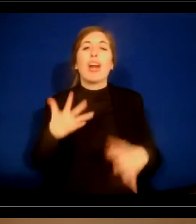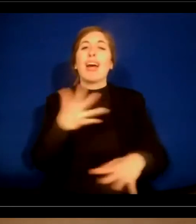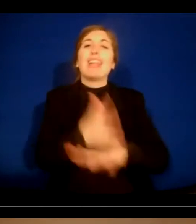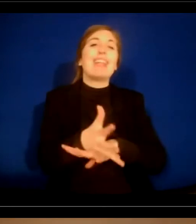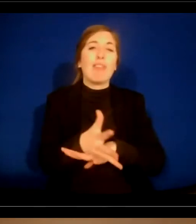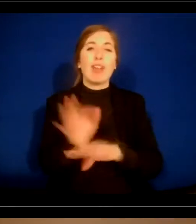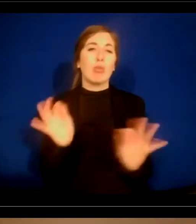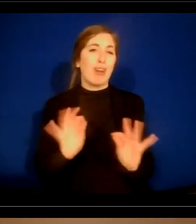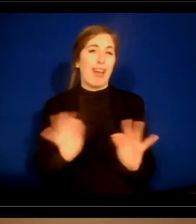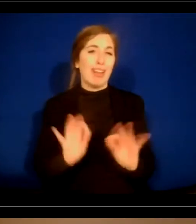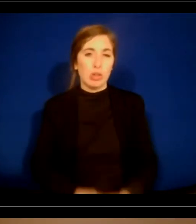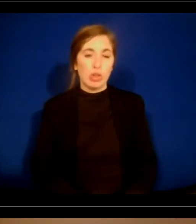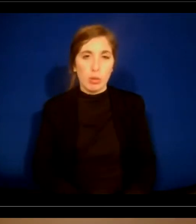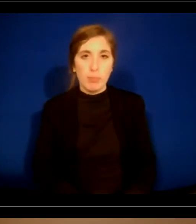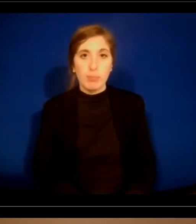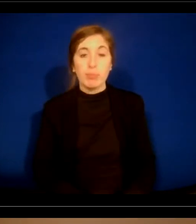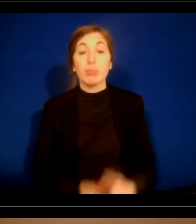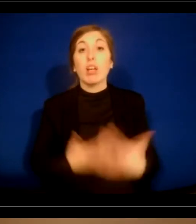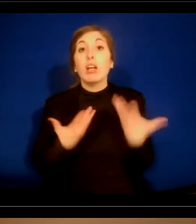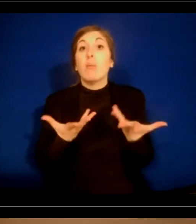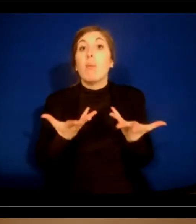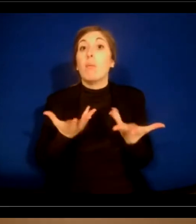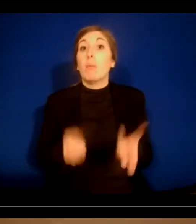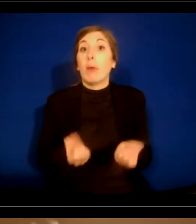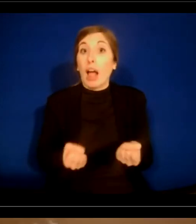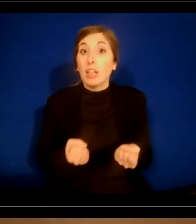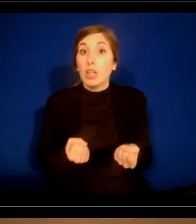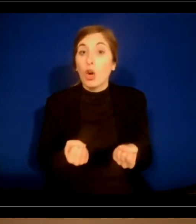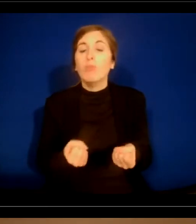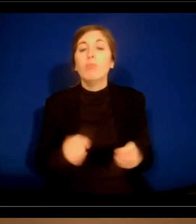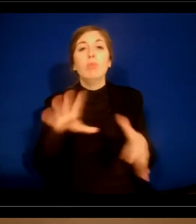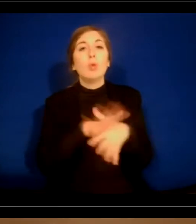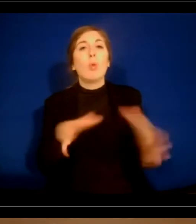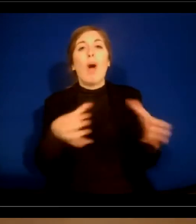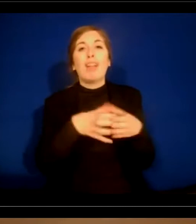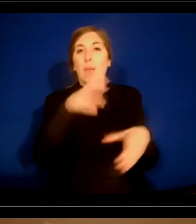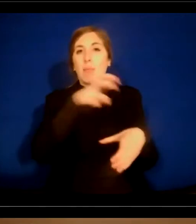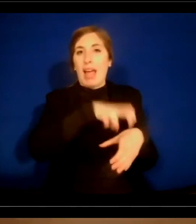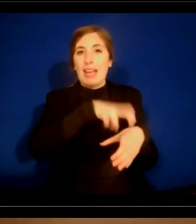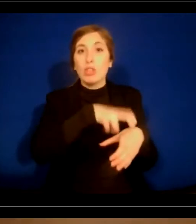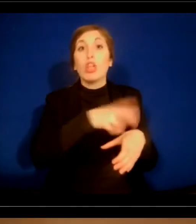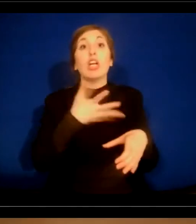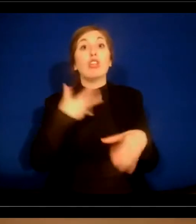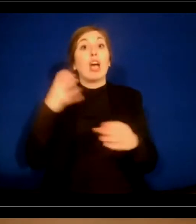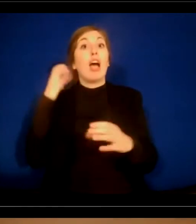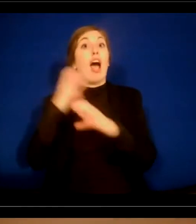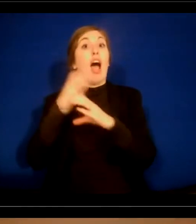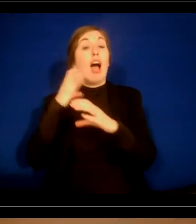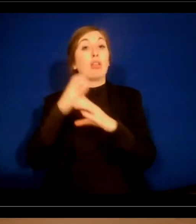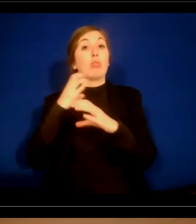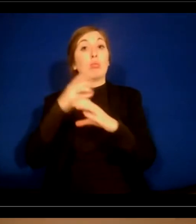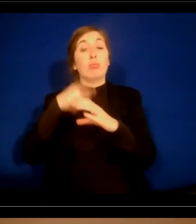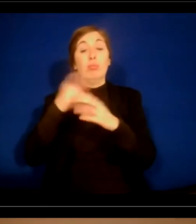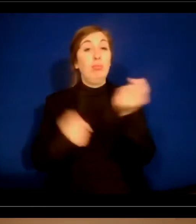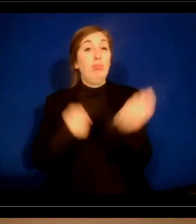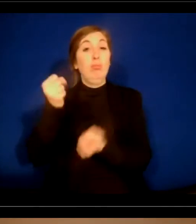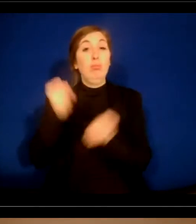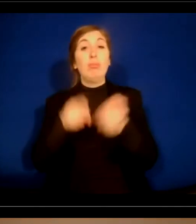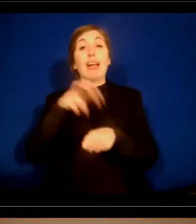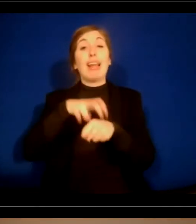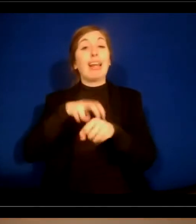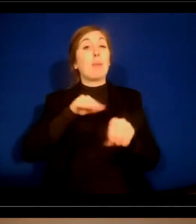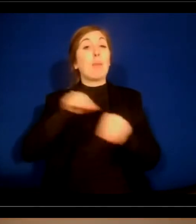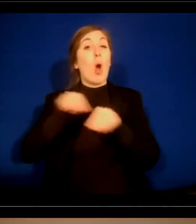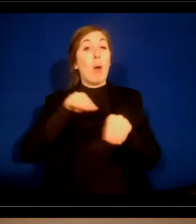Quindi a livello pratico, come dicevo, ci sono dei team di medici che si spostano con una clinica mobile attraverso i vari luoghi e